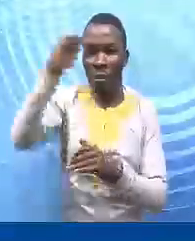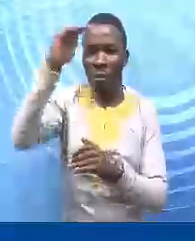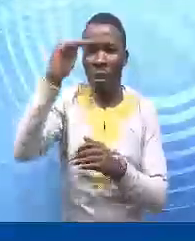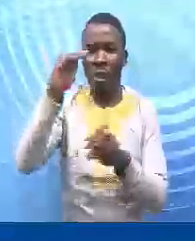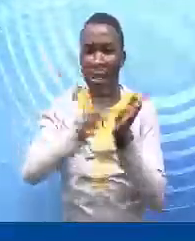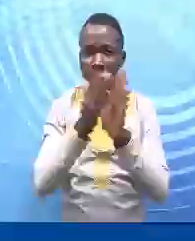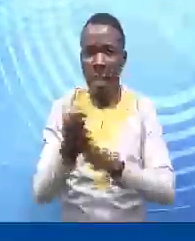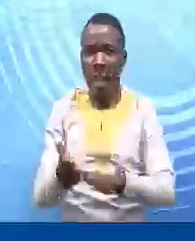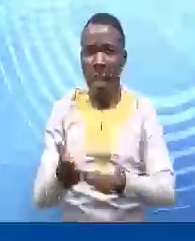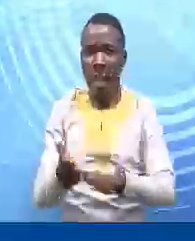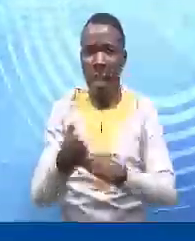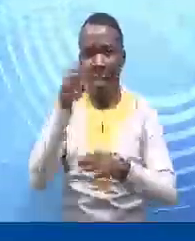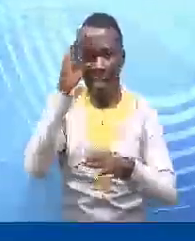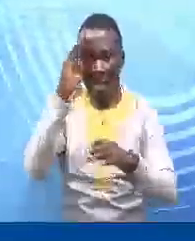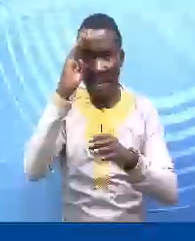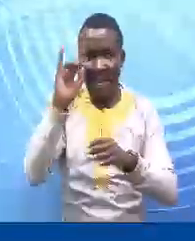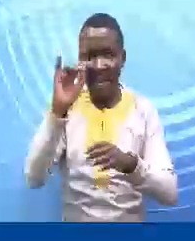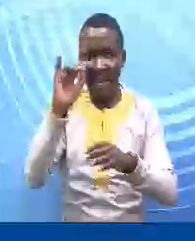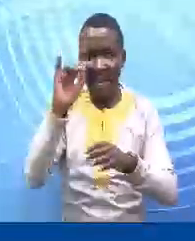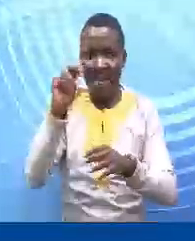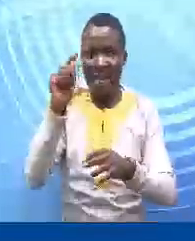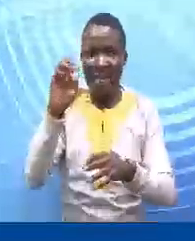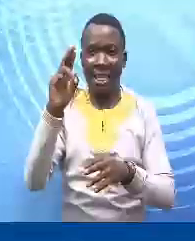interahamwe ahangaha yari yambaye toni